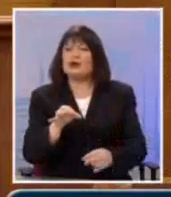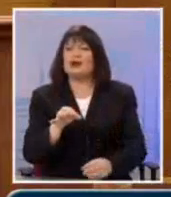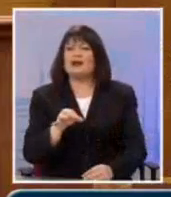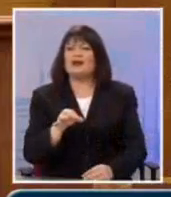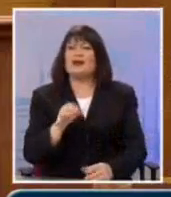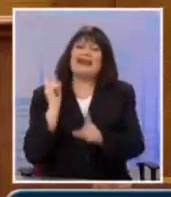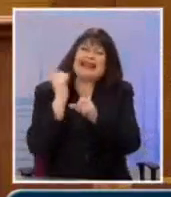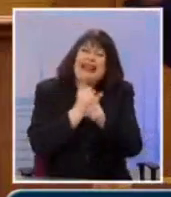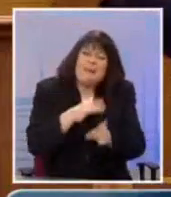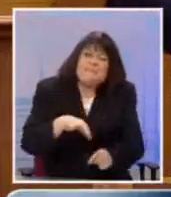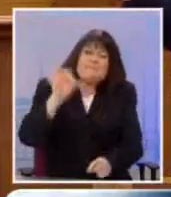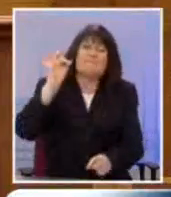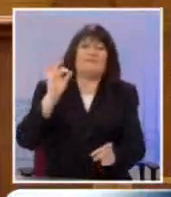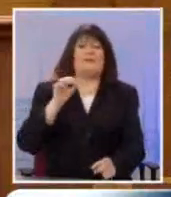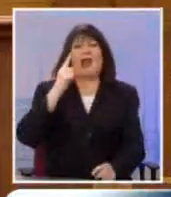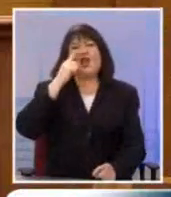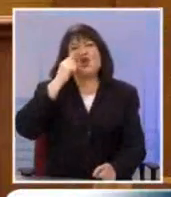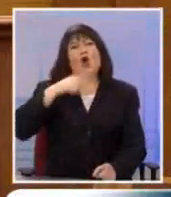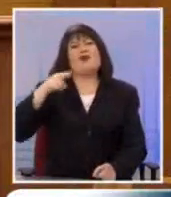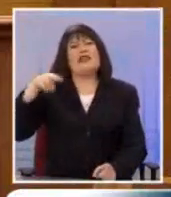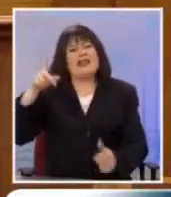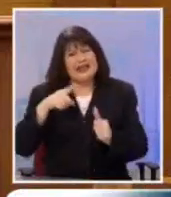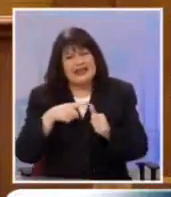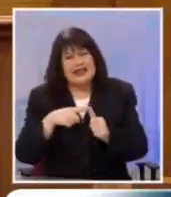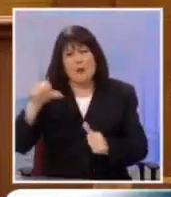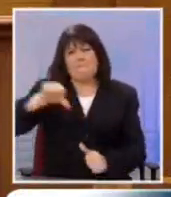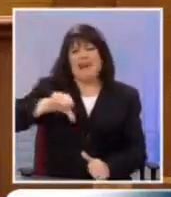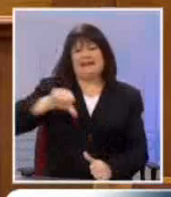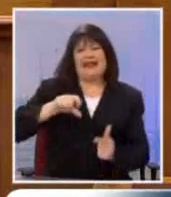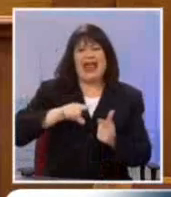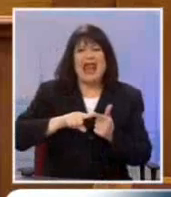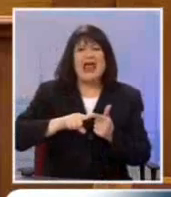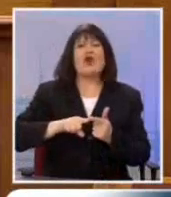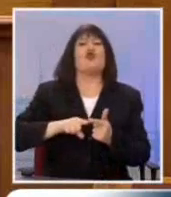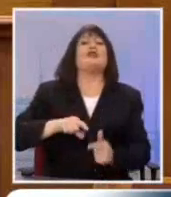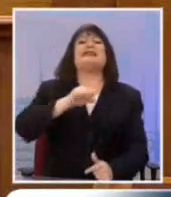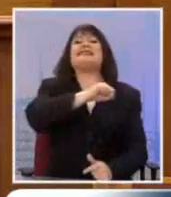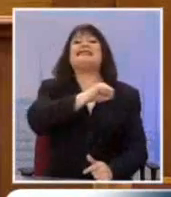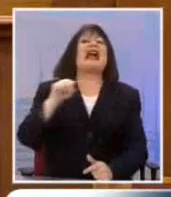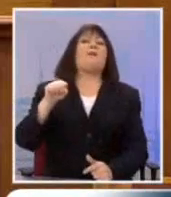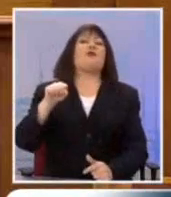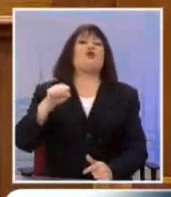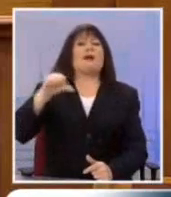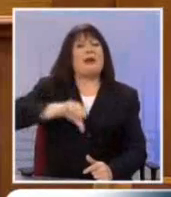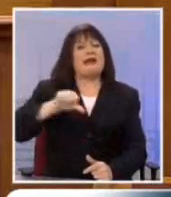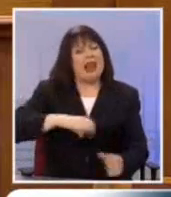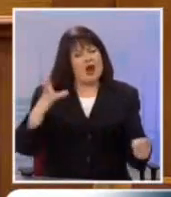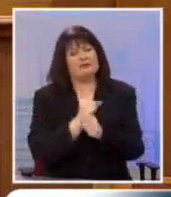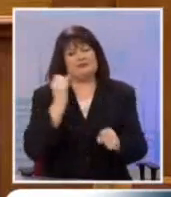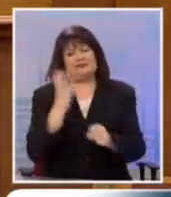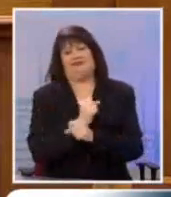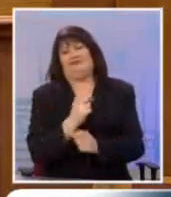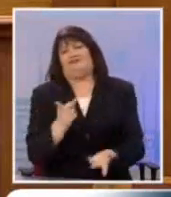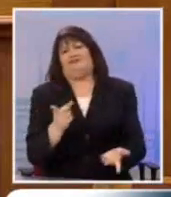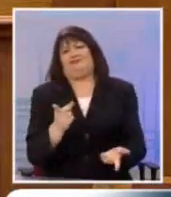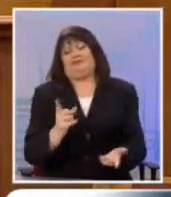εντελώς ειδικές περιπτώσεις. Η Νορβηγία με το πετρέλαιο και η Σιγκαπούρη ήταν δύο από τις τρεις. Και ότι αυτές οι μελέτες λένε